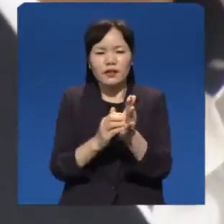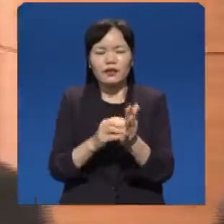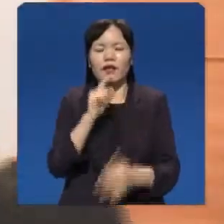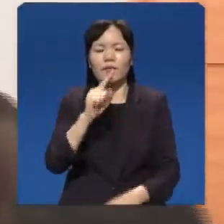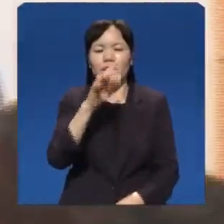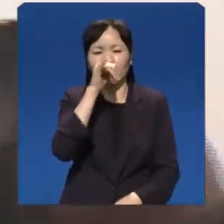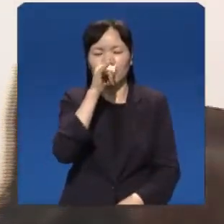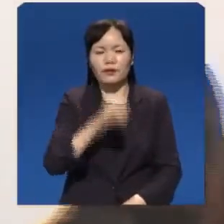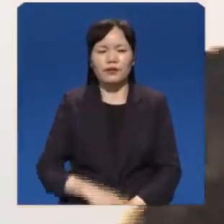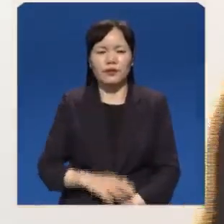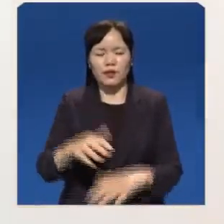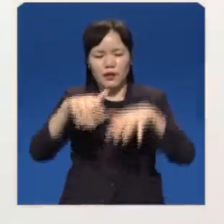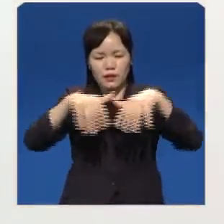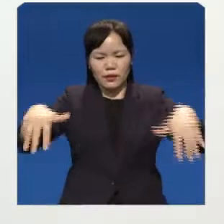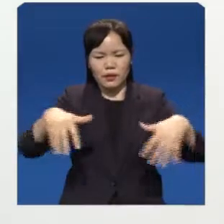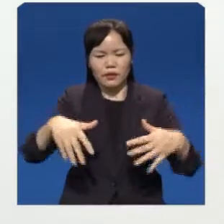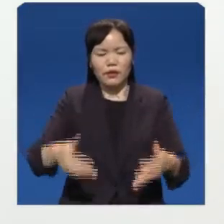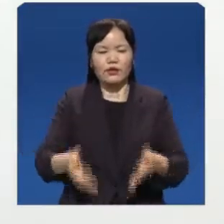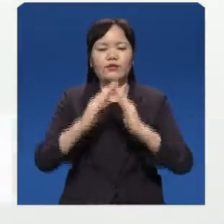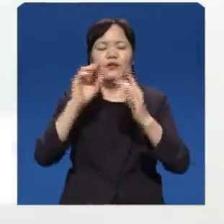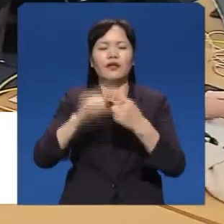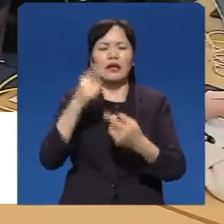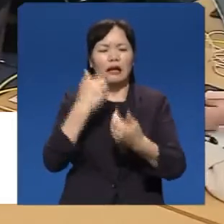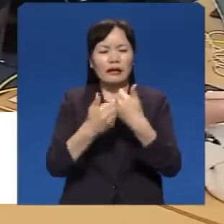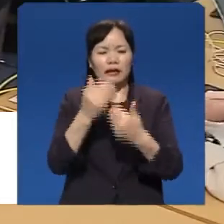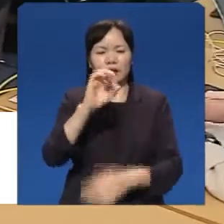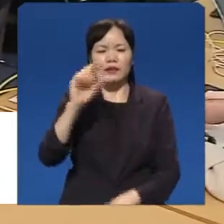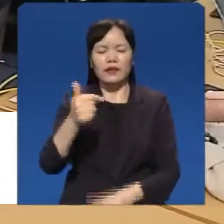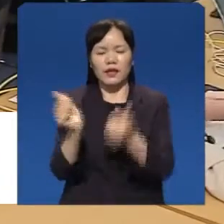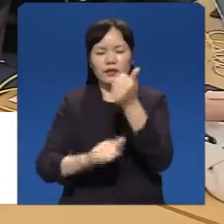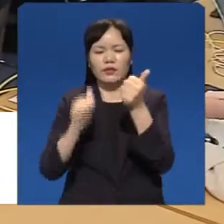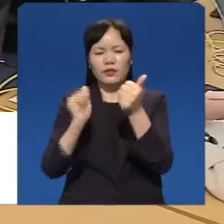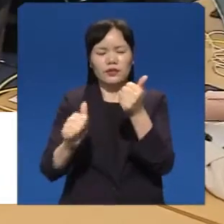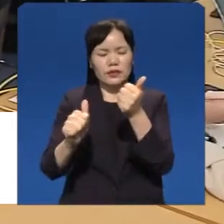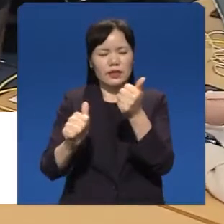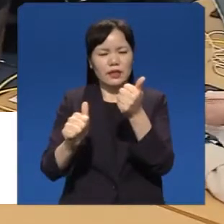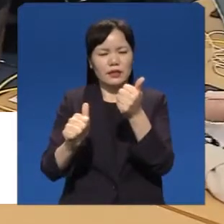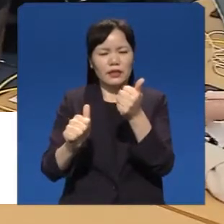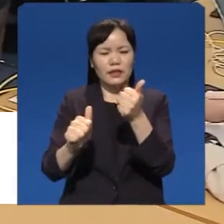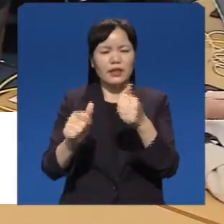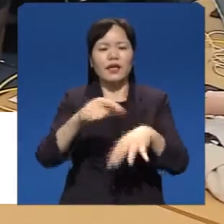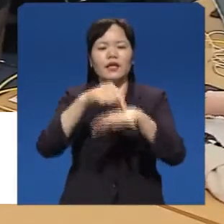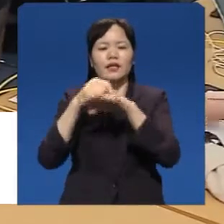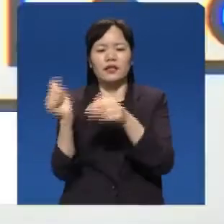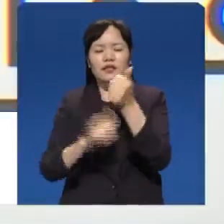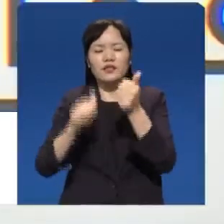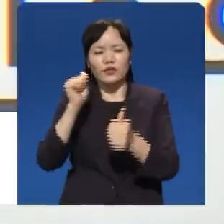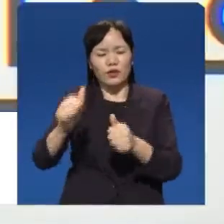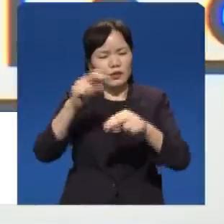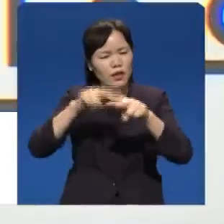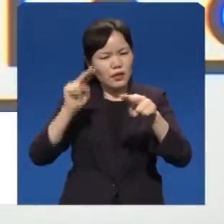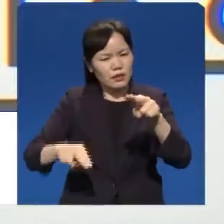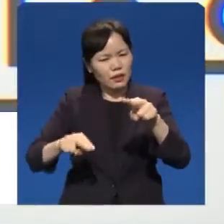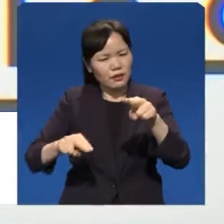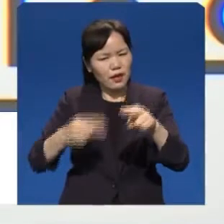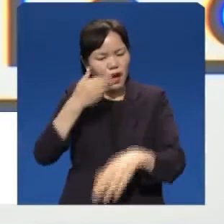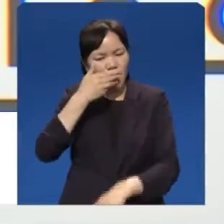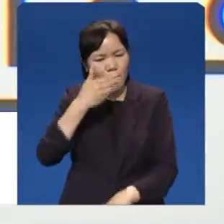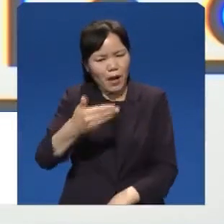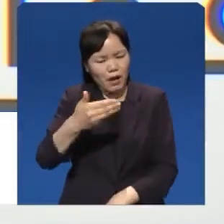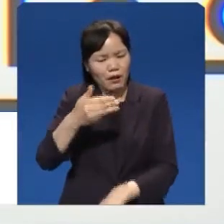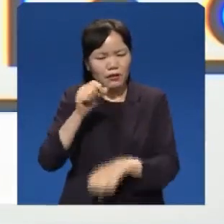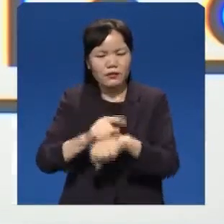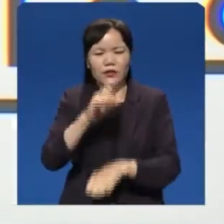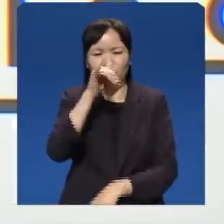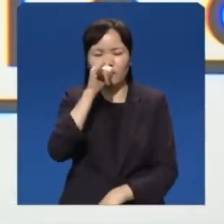나옵니다. 내각 구성을 둘러싼 갈등에 안 위원장이 측근 이태규 의원에 이어 인수위를 떠날 수 있다는